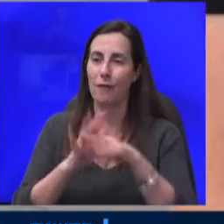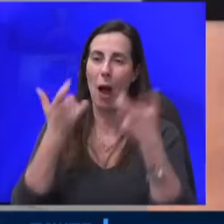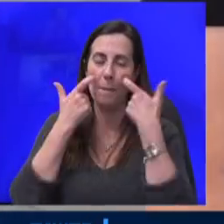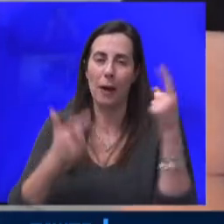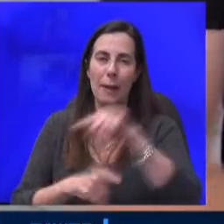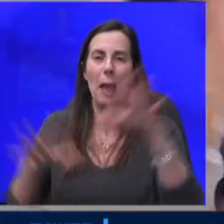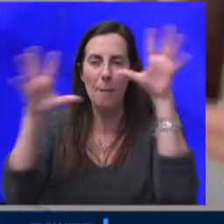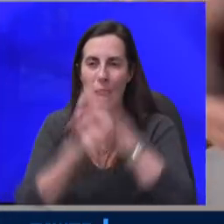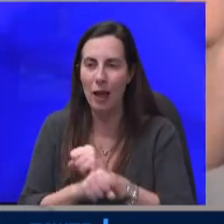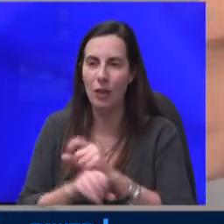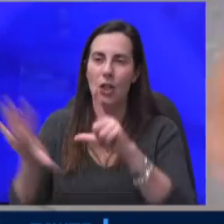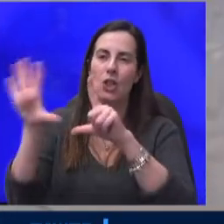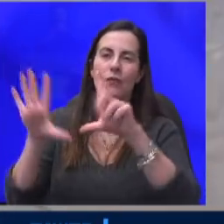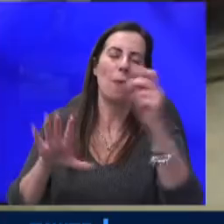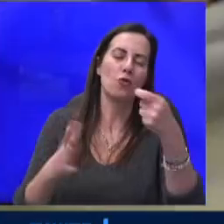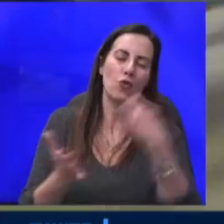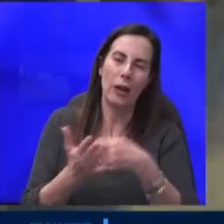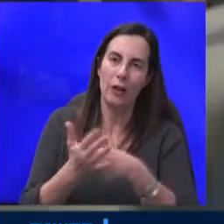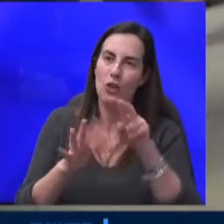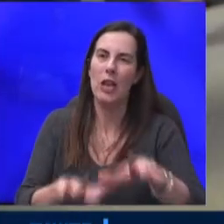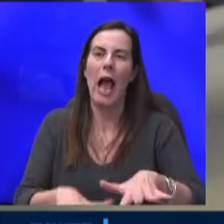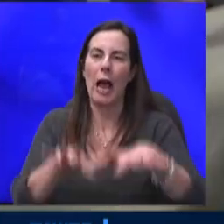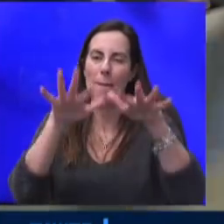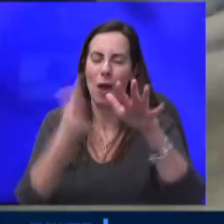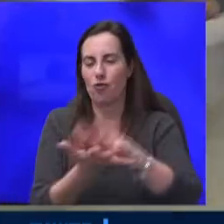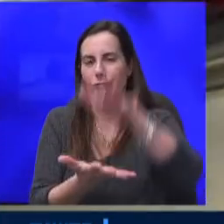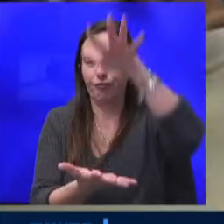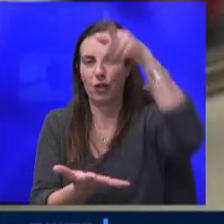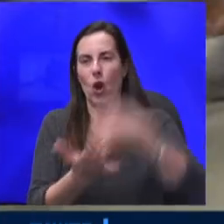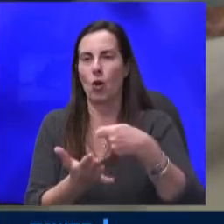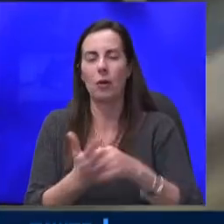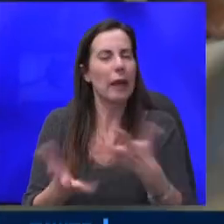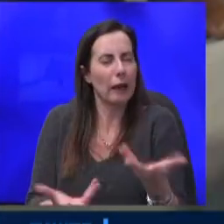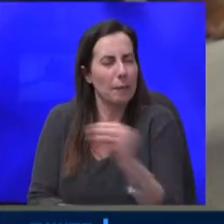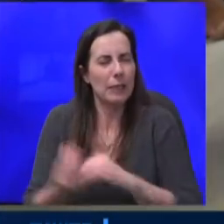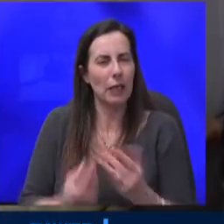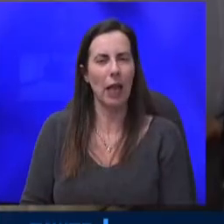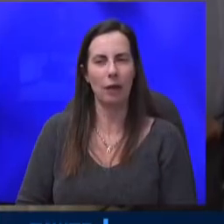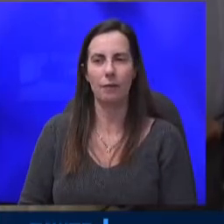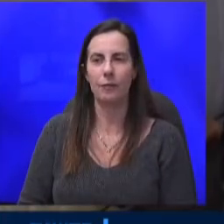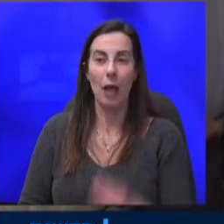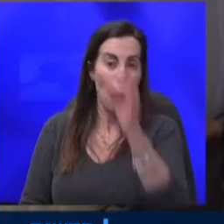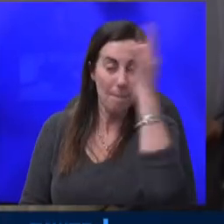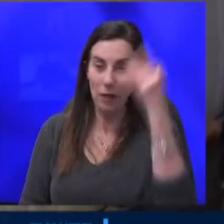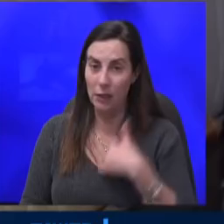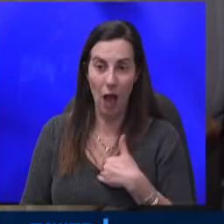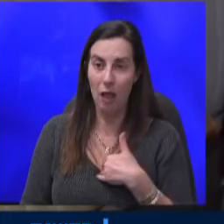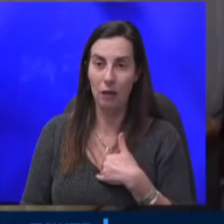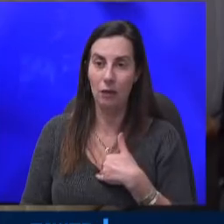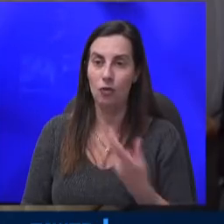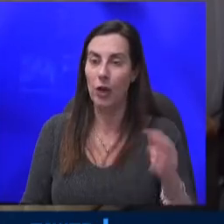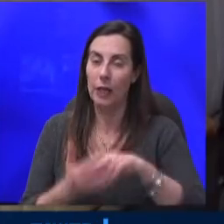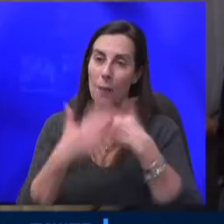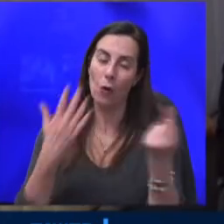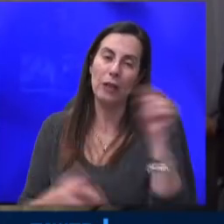730 שקל כל דוח, יש לי הרמה. אז איך אתה שורד? מזלי, היום בדיעבד, שאני קם בבוקר ואני בא לפה. מאשר